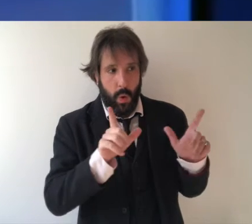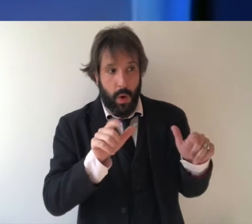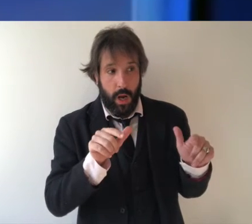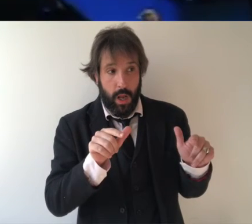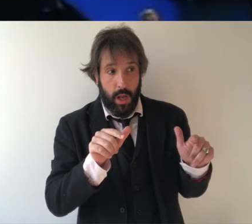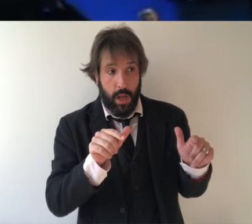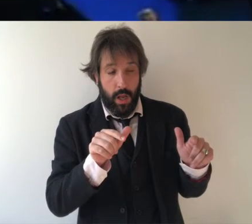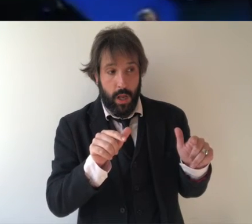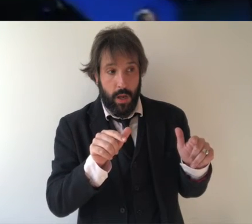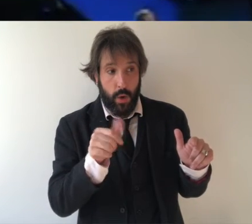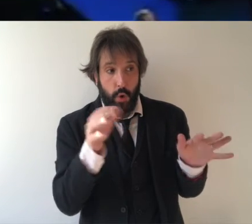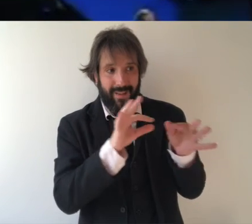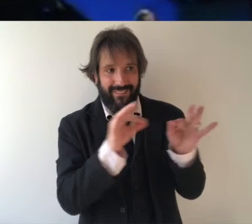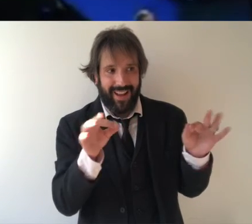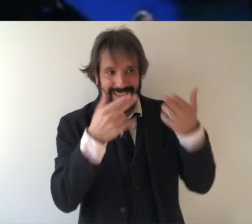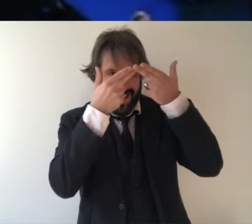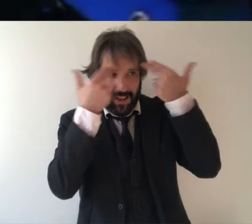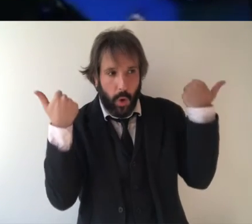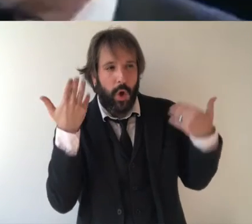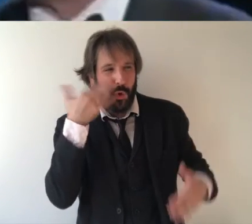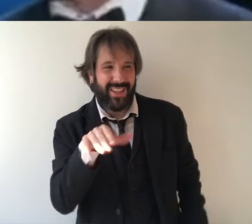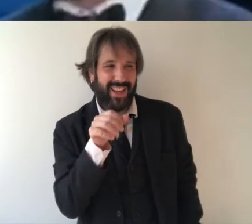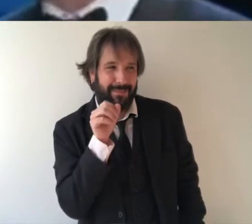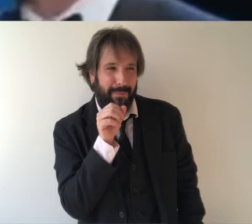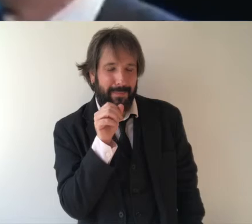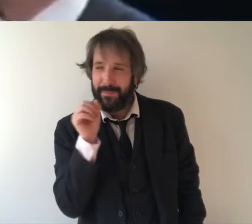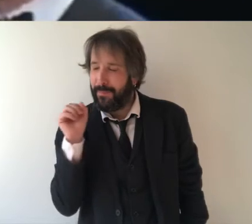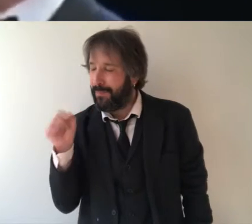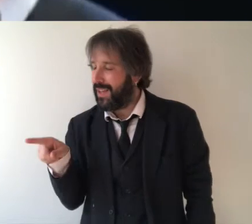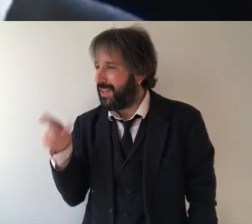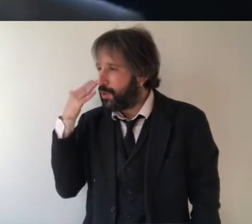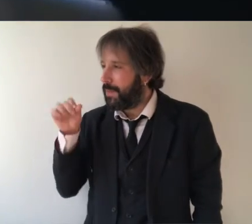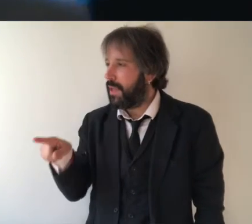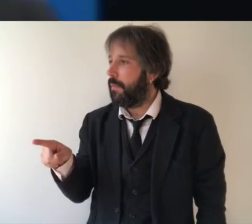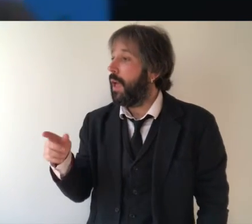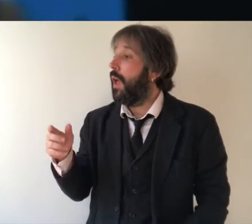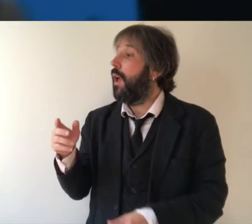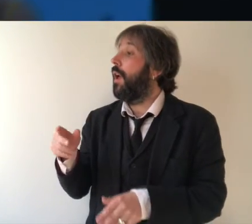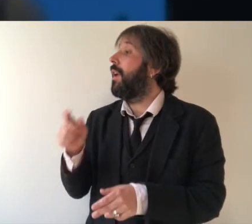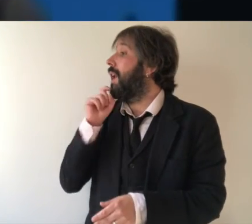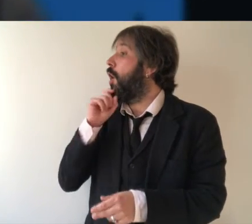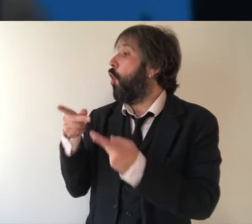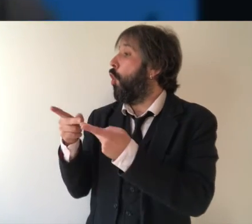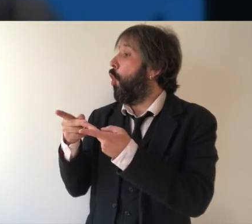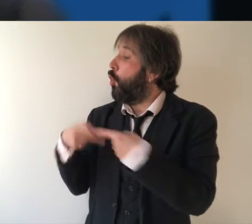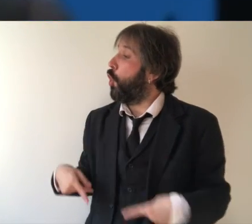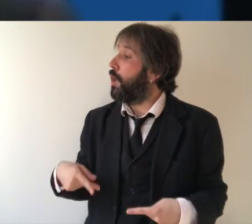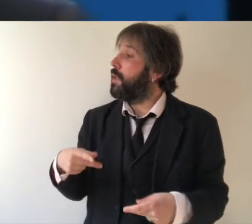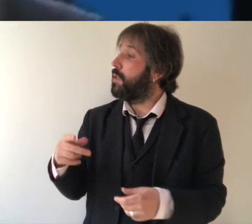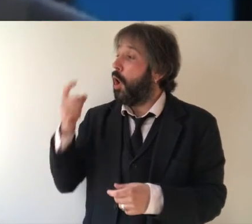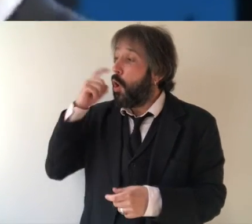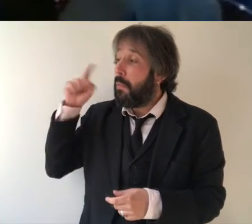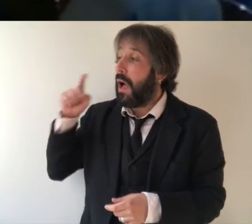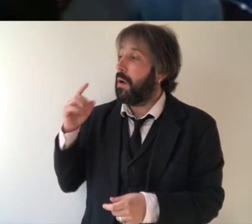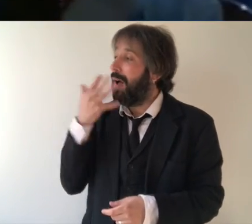c'était là. Il y avait juste une seule phrase d'intro. Je sais pertinemment que c'était là, simplement, comme tout à l'heure tu t'es autorisé à me faire une réflexion un peu désagréable sur le